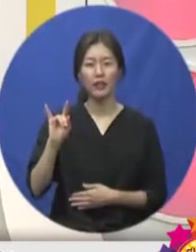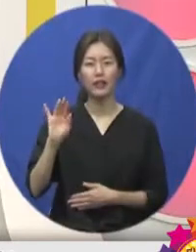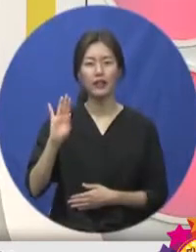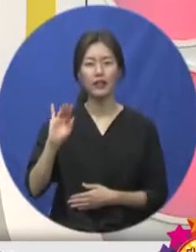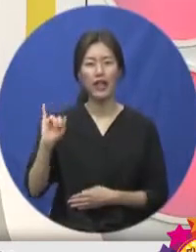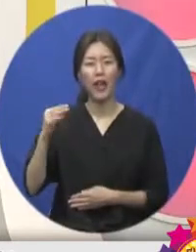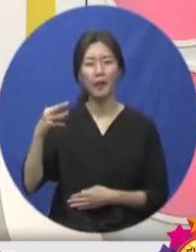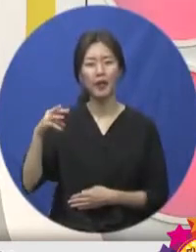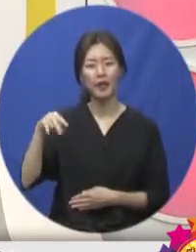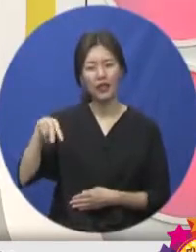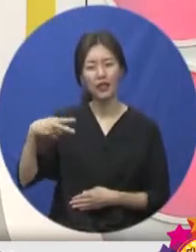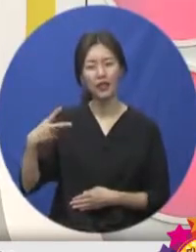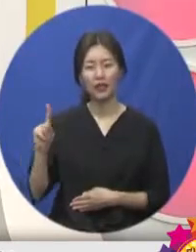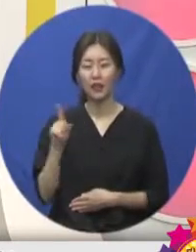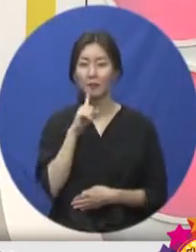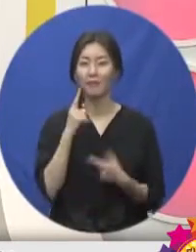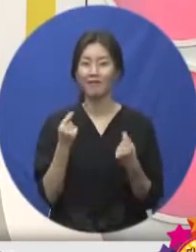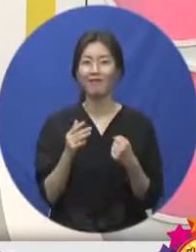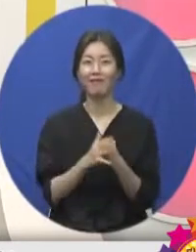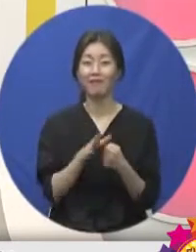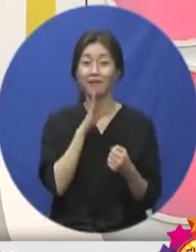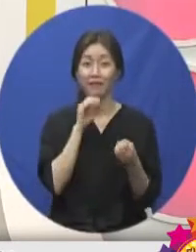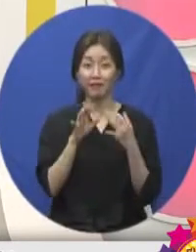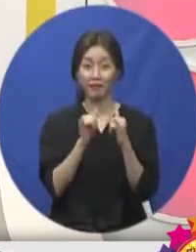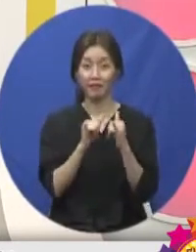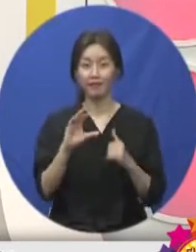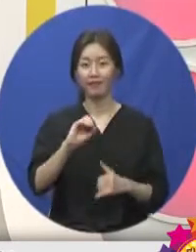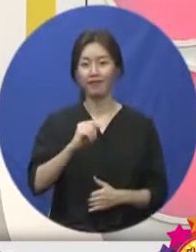좀 발음하기가 좀 힘들다. 네. 그죠? 아무튼 정답을 네. 아신 분은